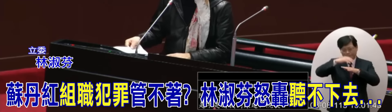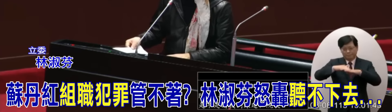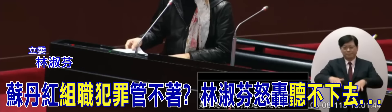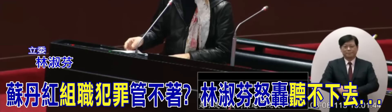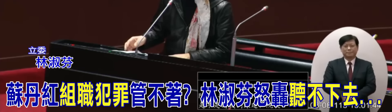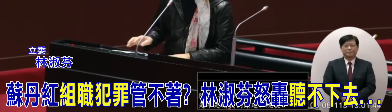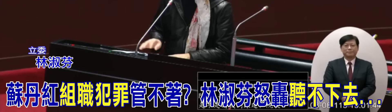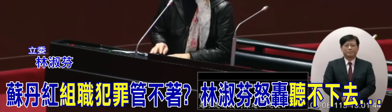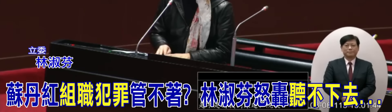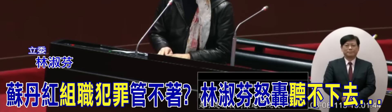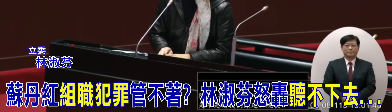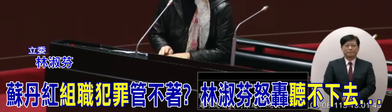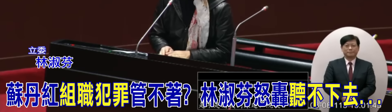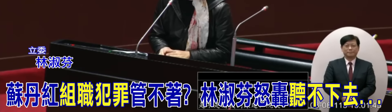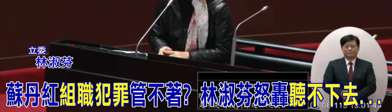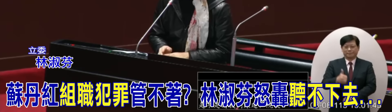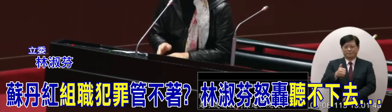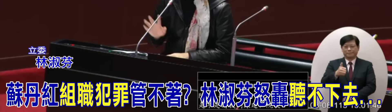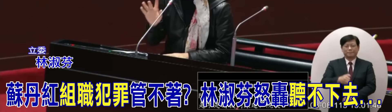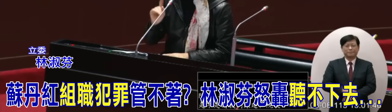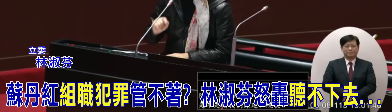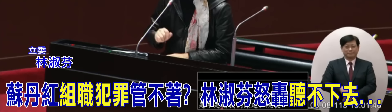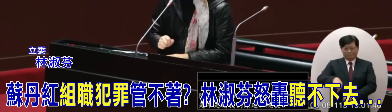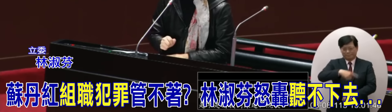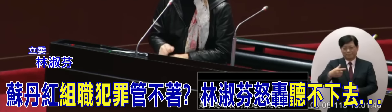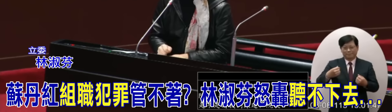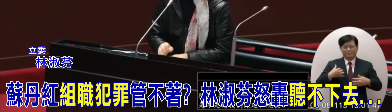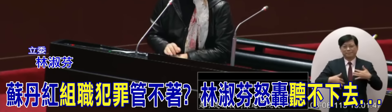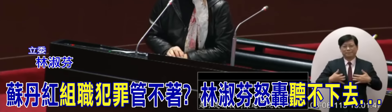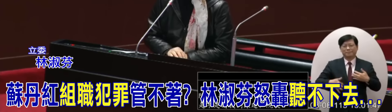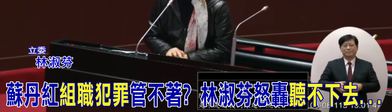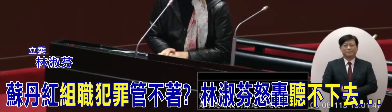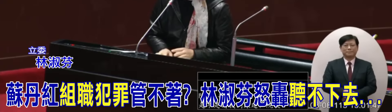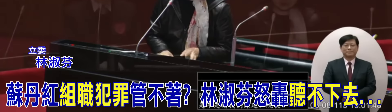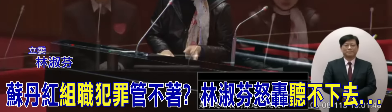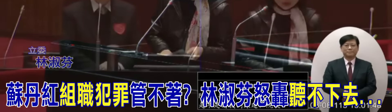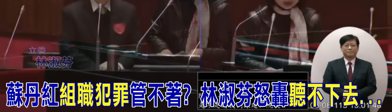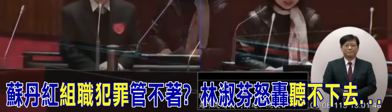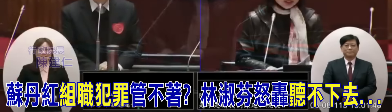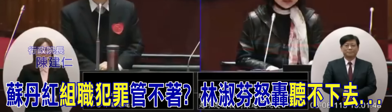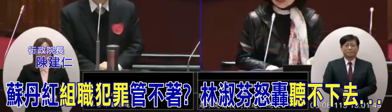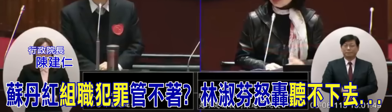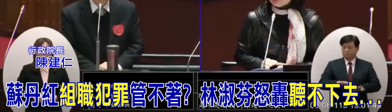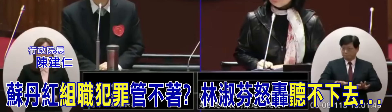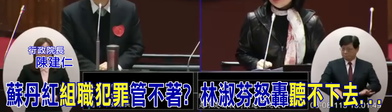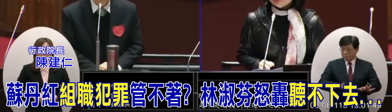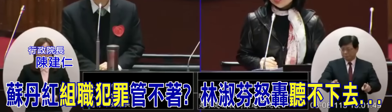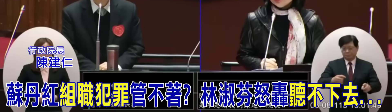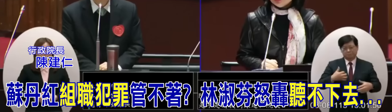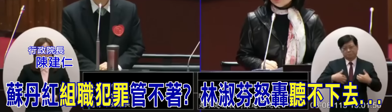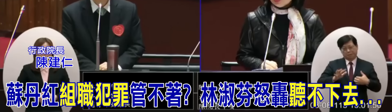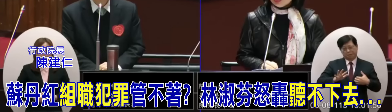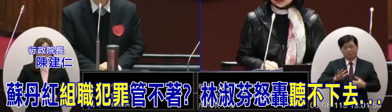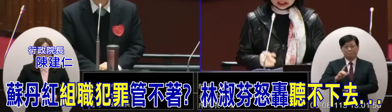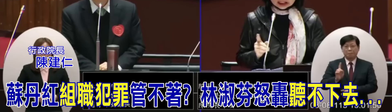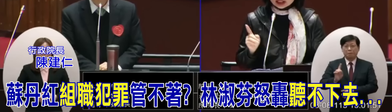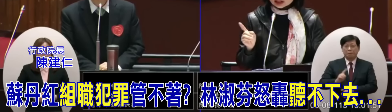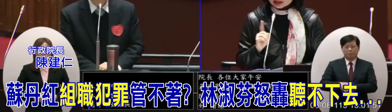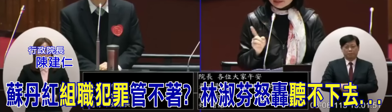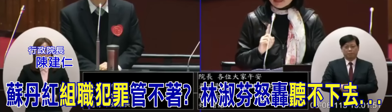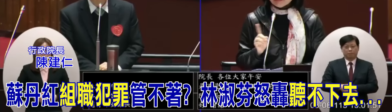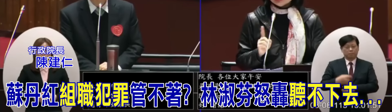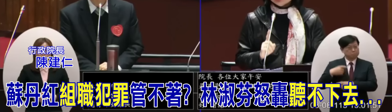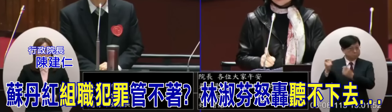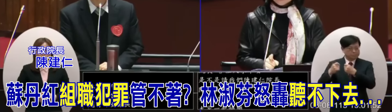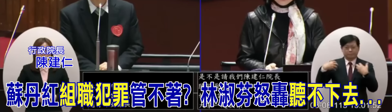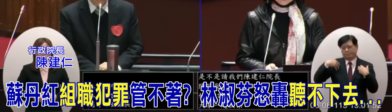连任，还有妇女节快乐。 好，谢谢大家一起快乐哈。我今天有点不太快乐，是因为我其实这一